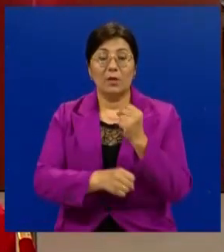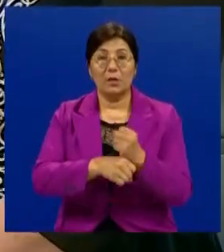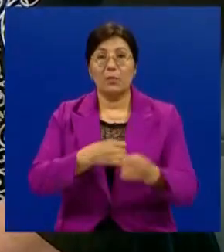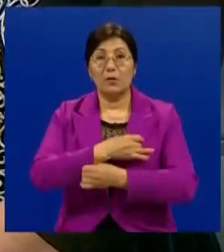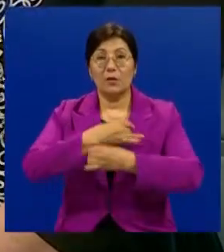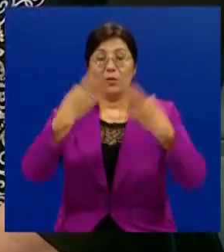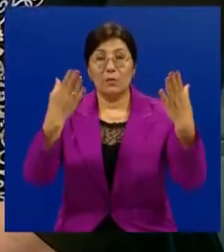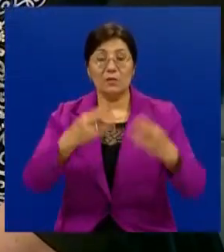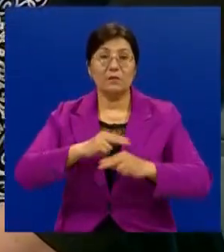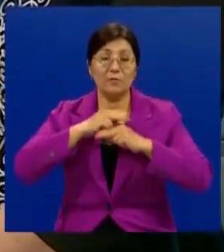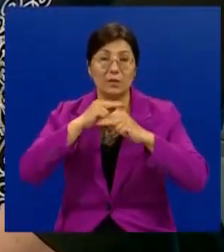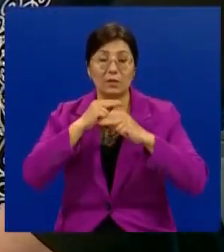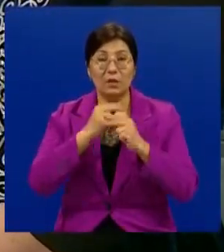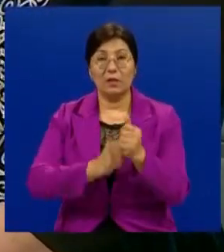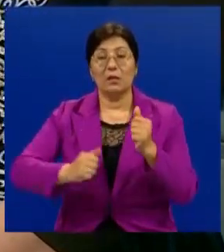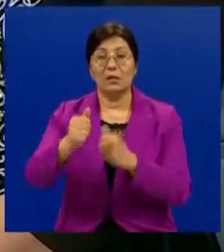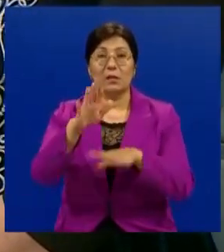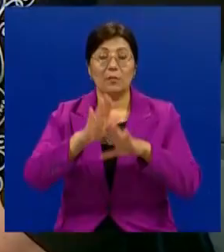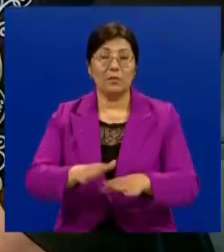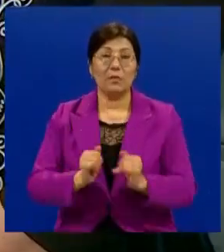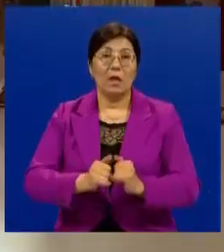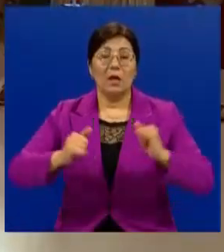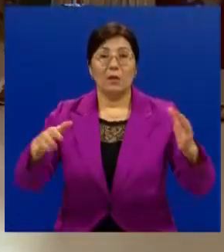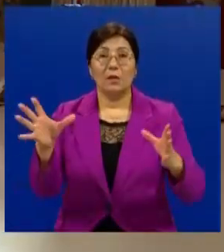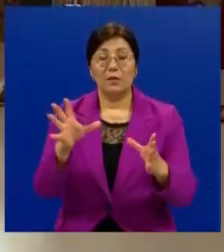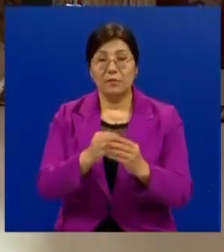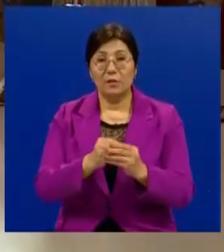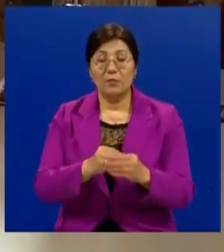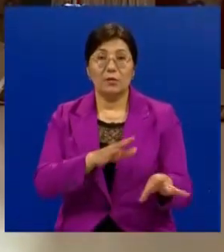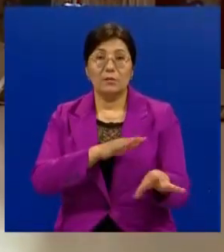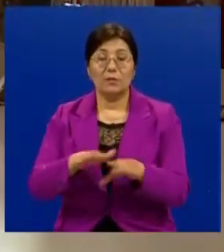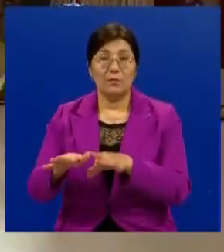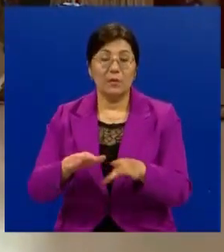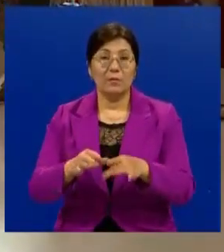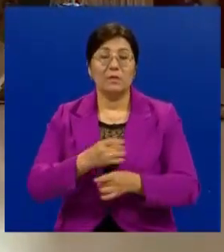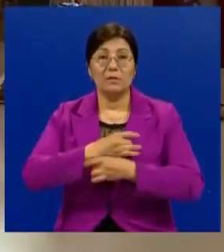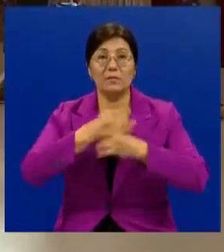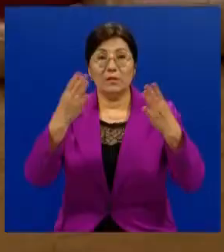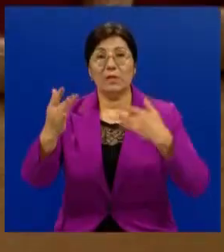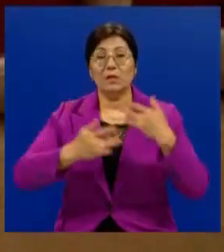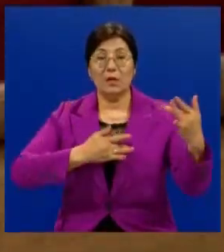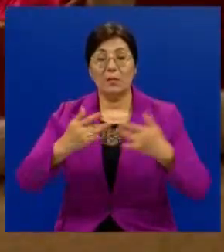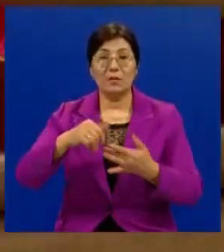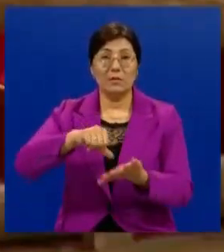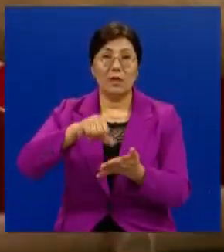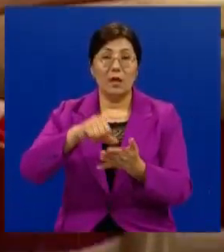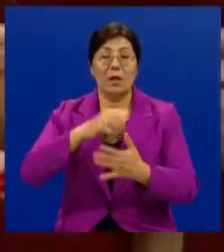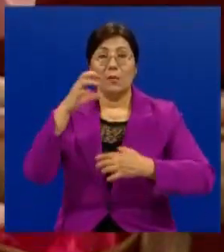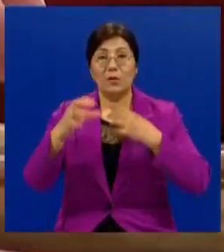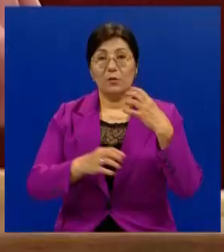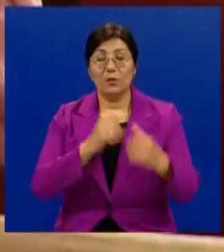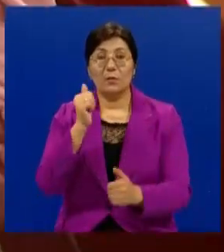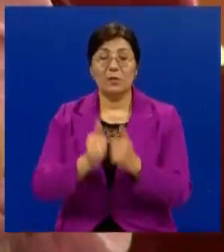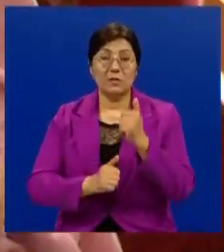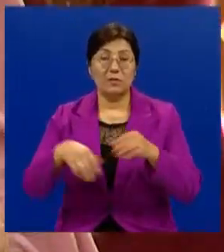на особом пьедестале почета. У нас развиты все сферы творческой деятельности. Музыканты и театралы выступают на международных сценах,